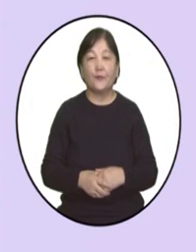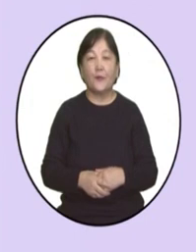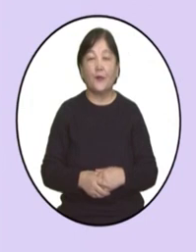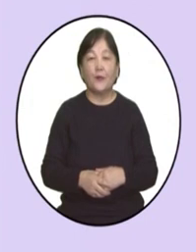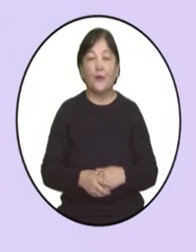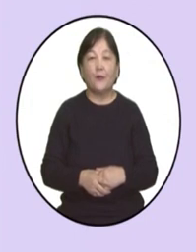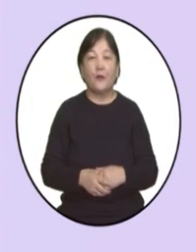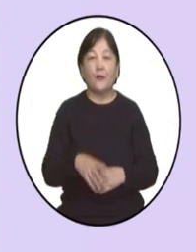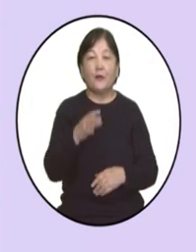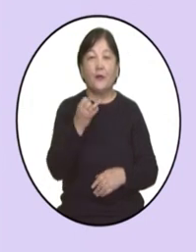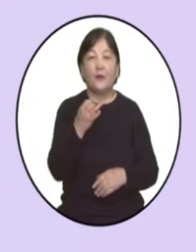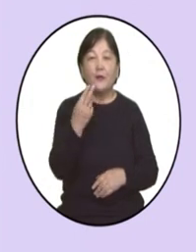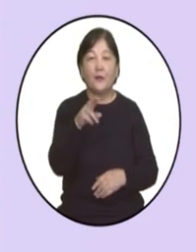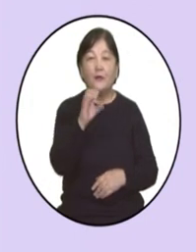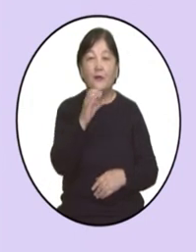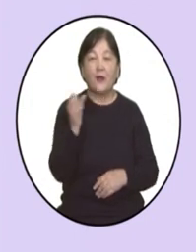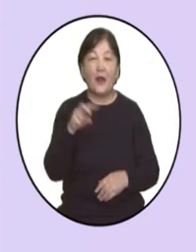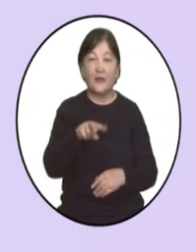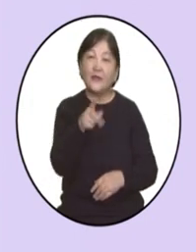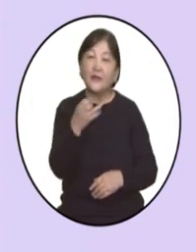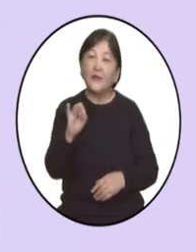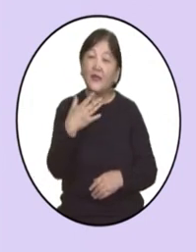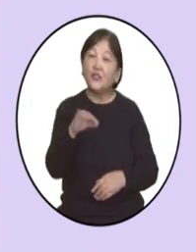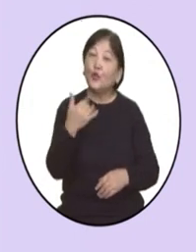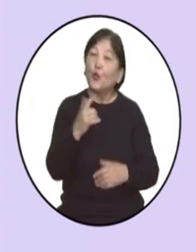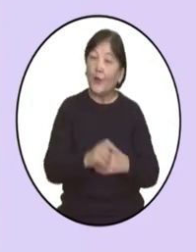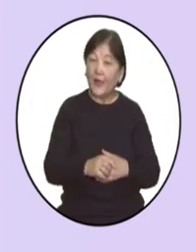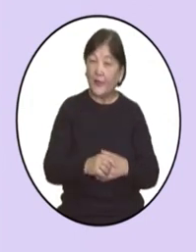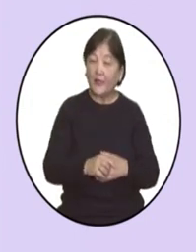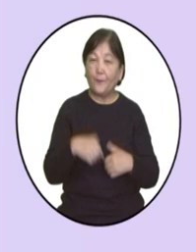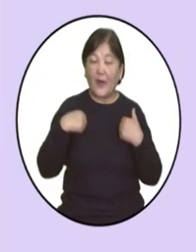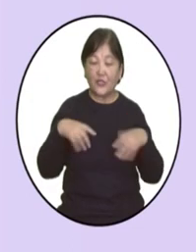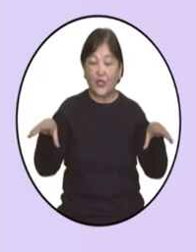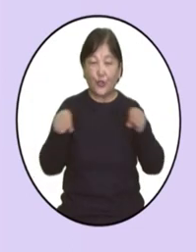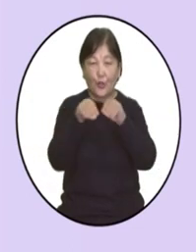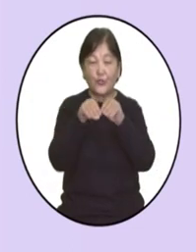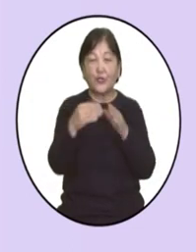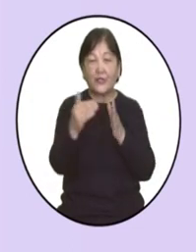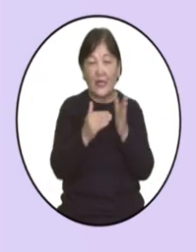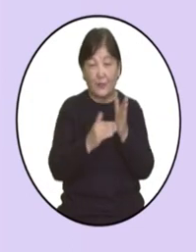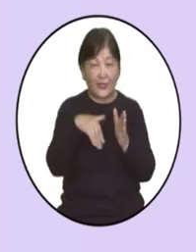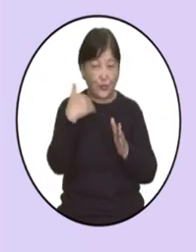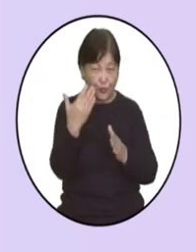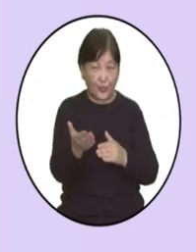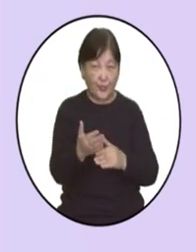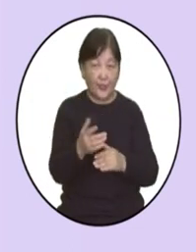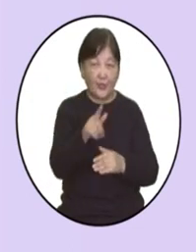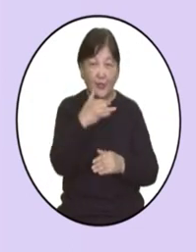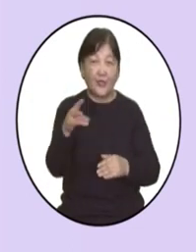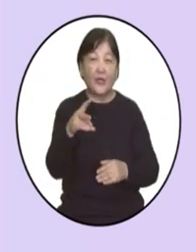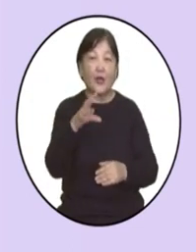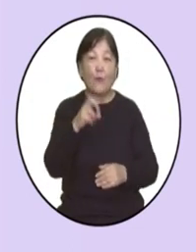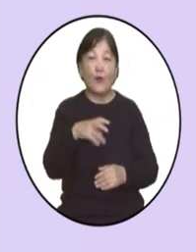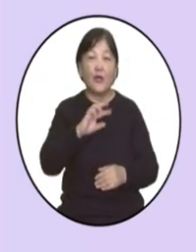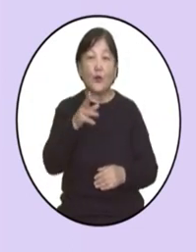За, идеал хий гэж яг ямар зүйлийг хэллэг талаар бас багш нь энд товчхон тайлбарлаж өгье. Хий молекулууд